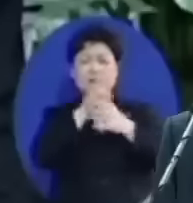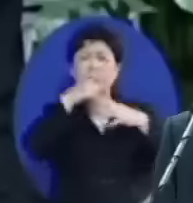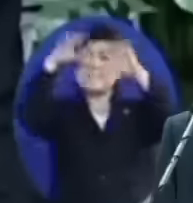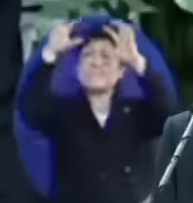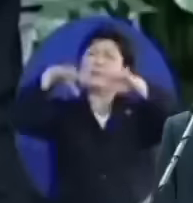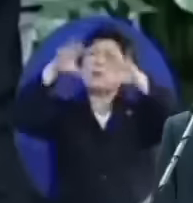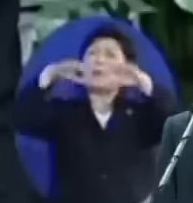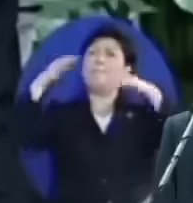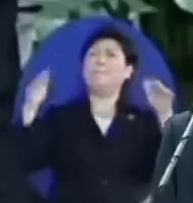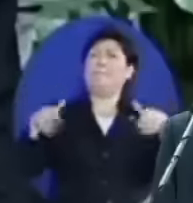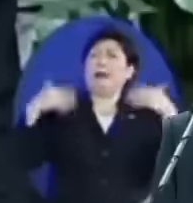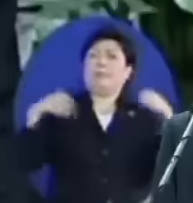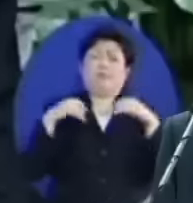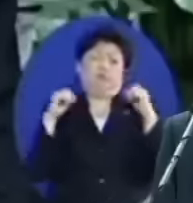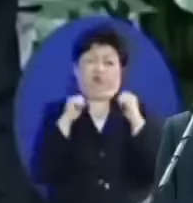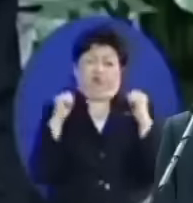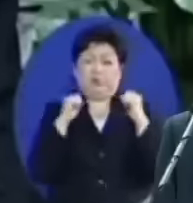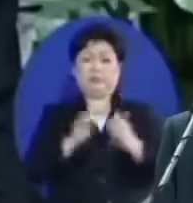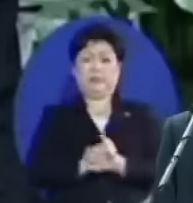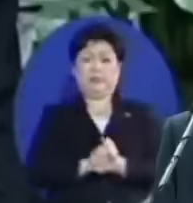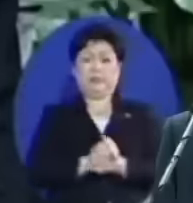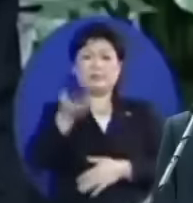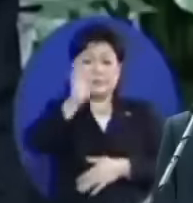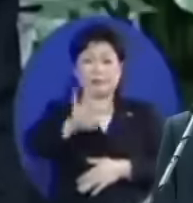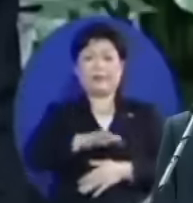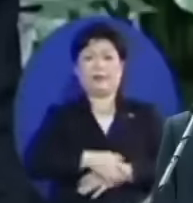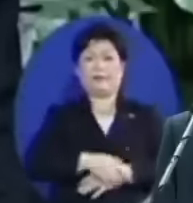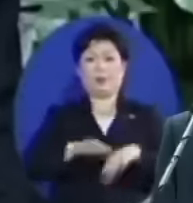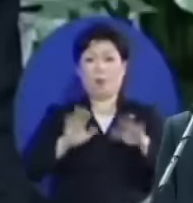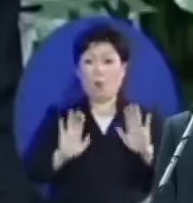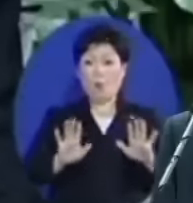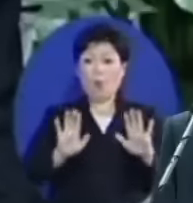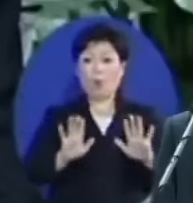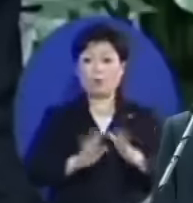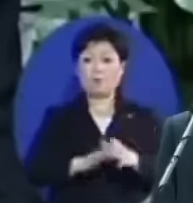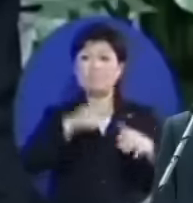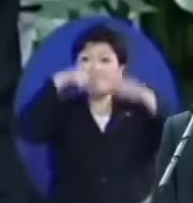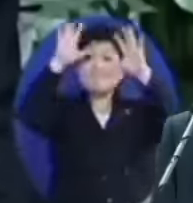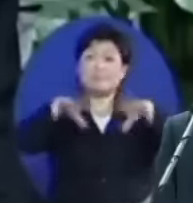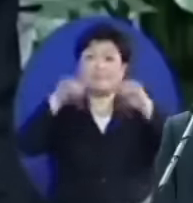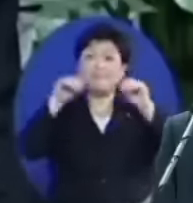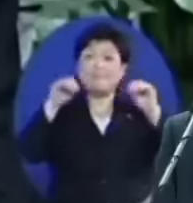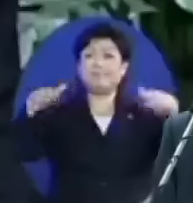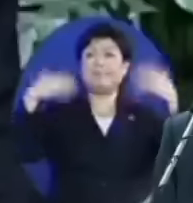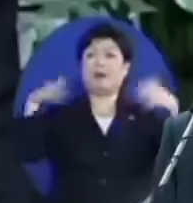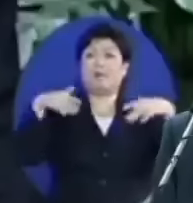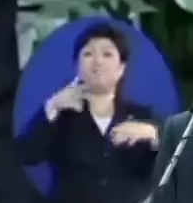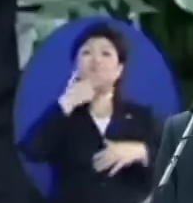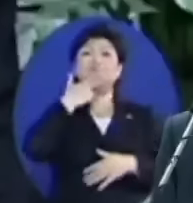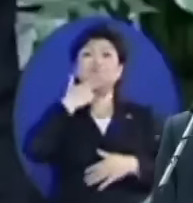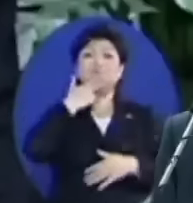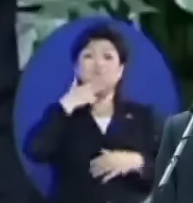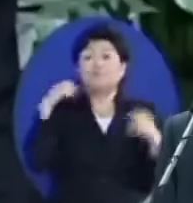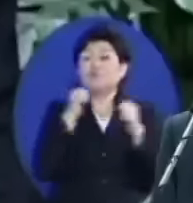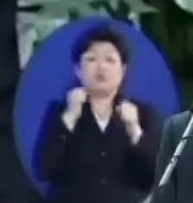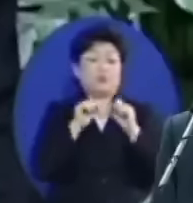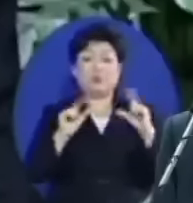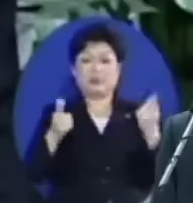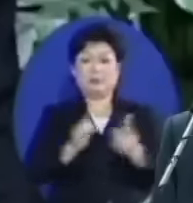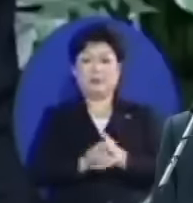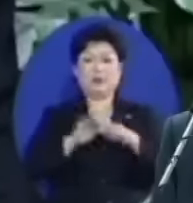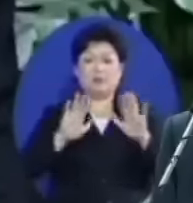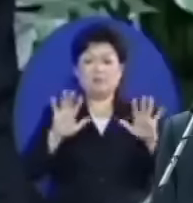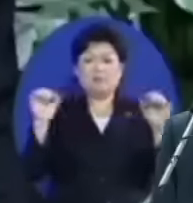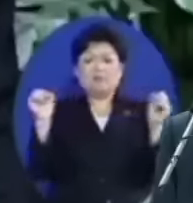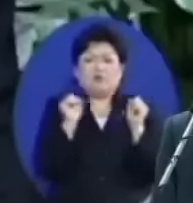오고 바람이 불고 추웠습니다. 그런데 오늘은 비도 안 오고 바람도 안 불고 춥지도 않습니다.